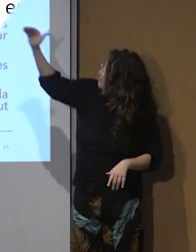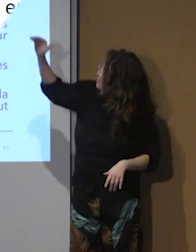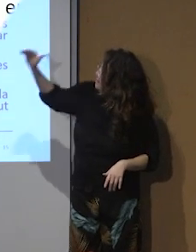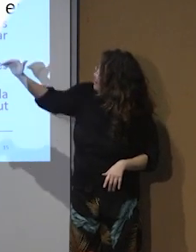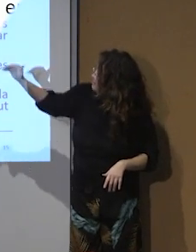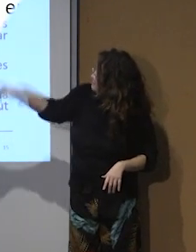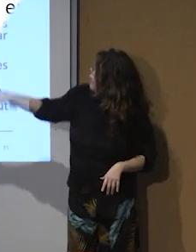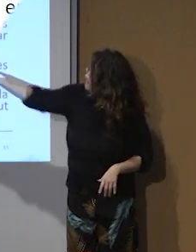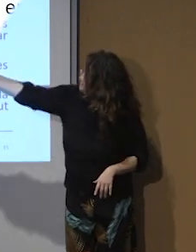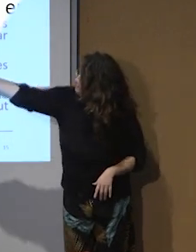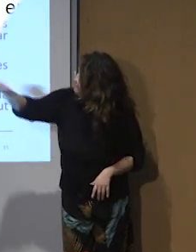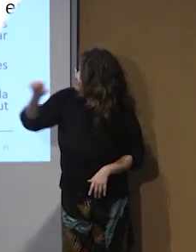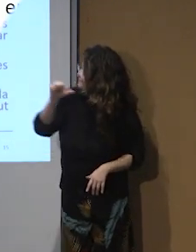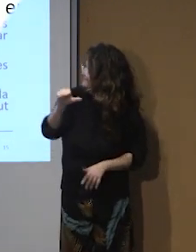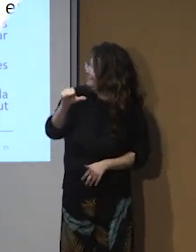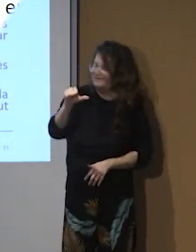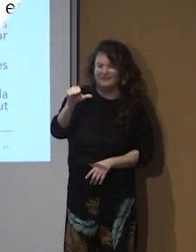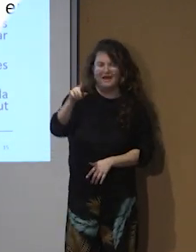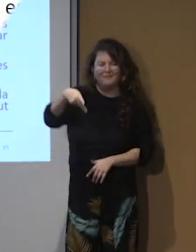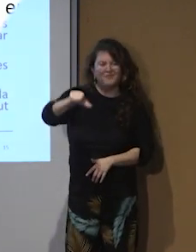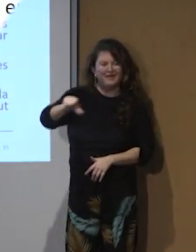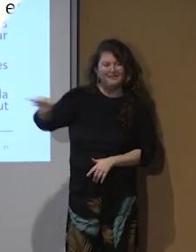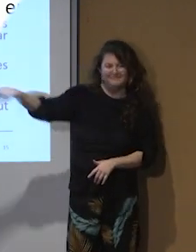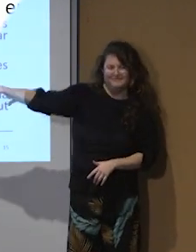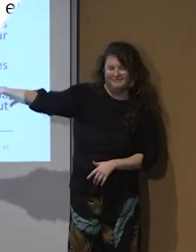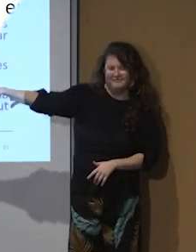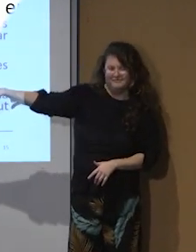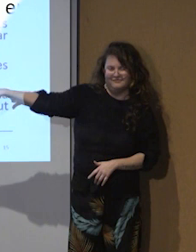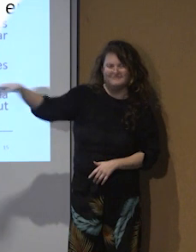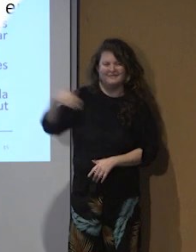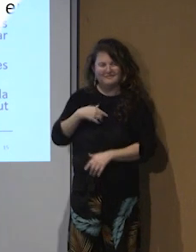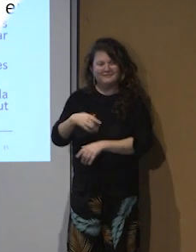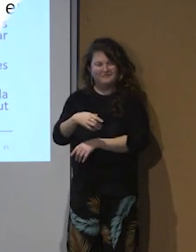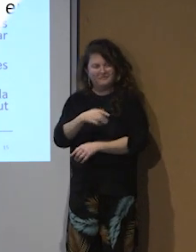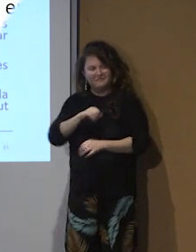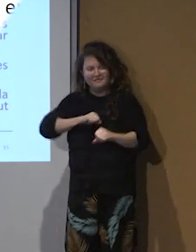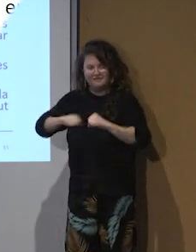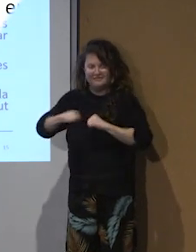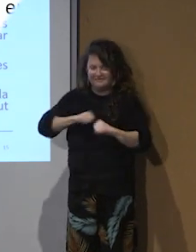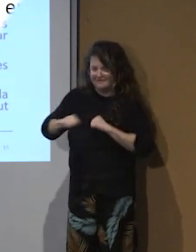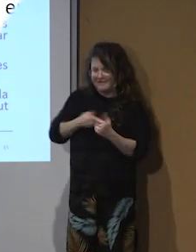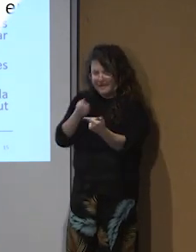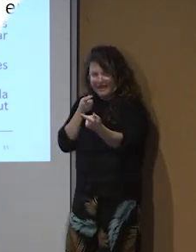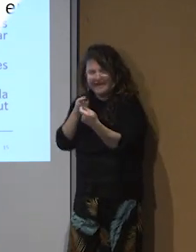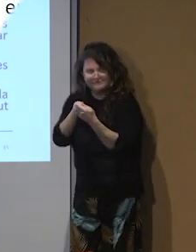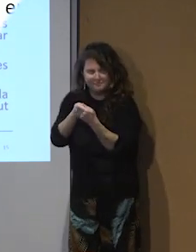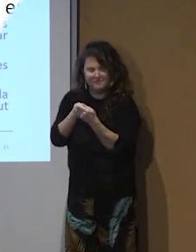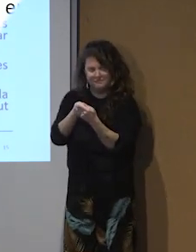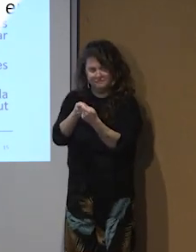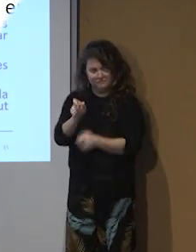après, on va dire adapté, adapté au goût, aux besoins et surtout adapté aux capacités des